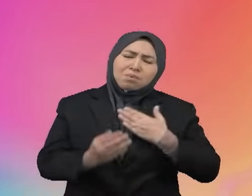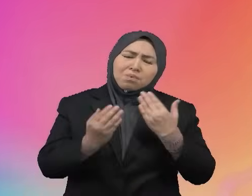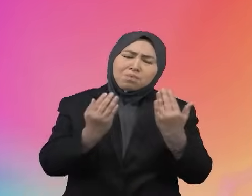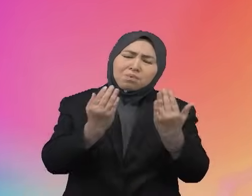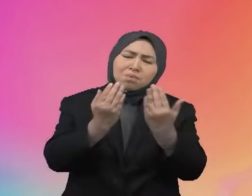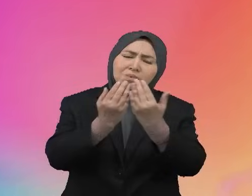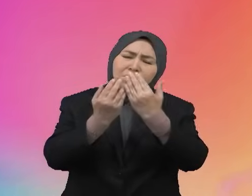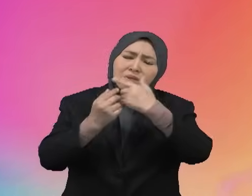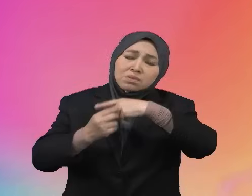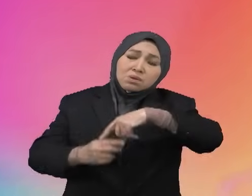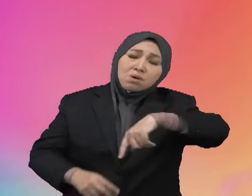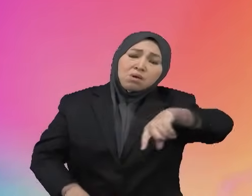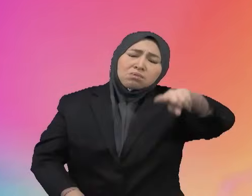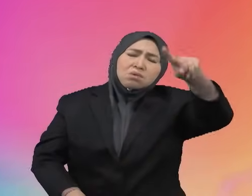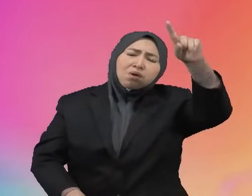إني لا